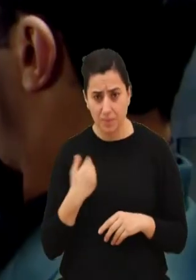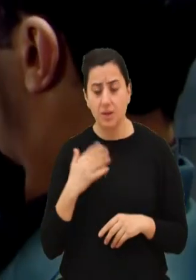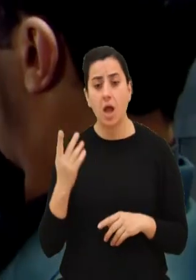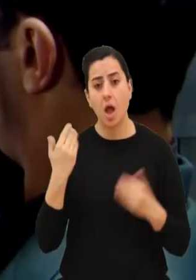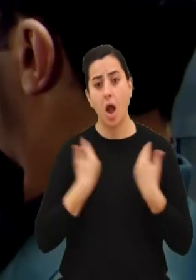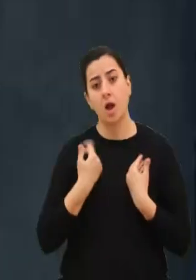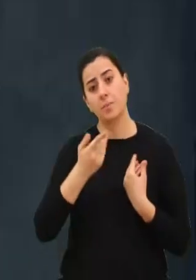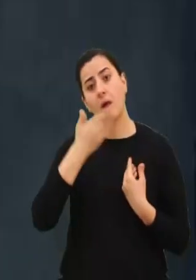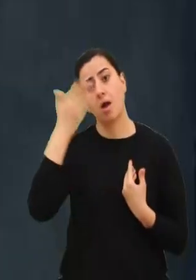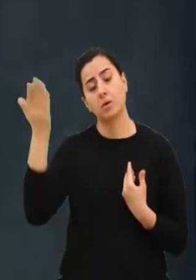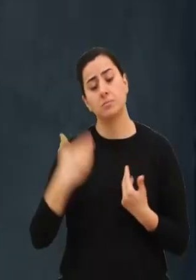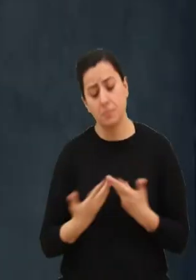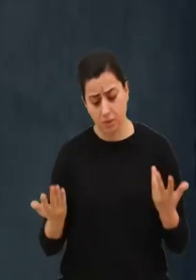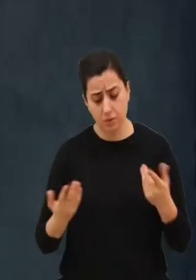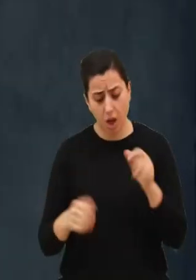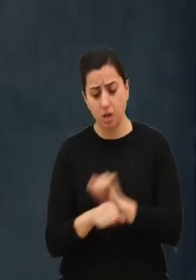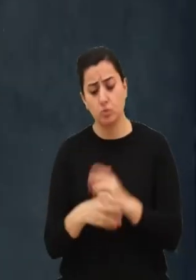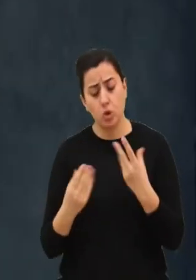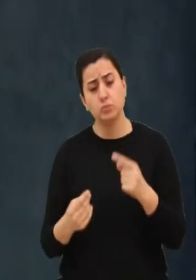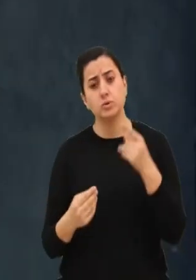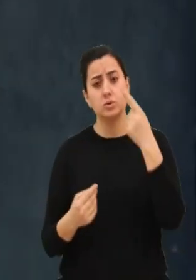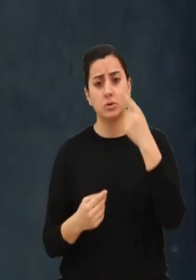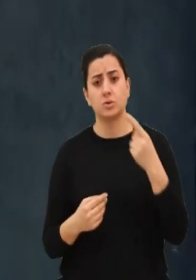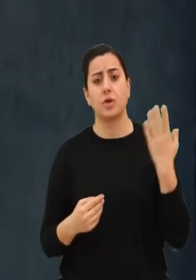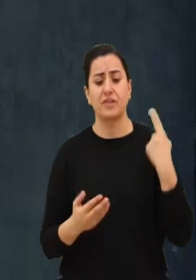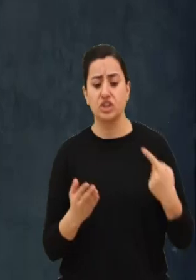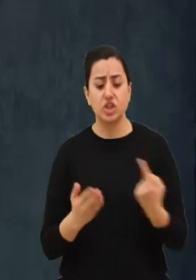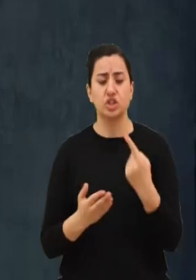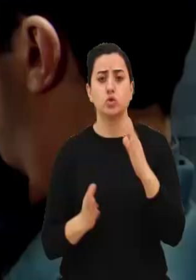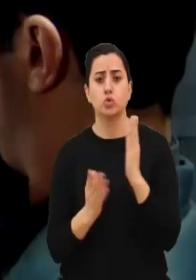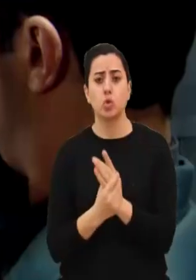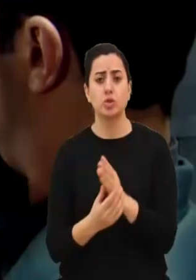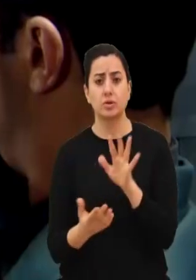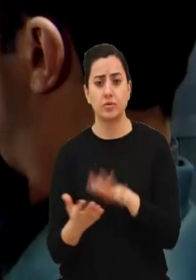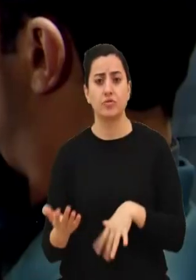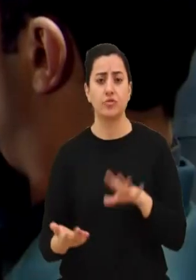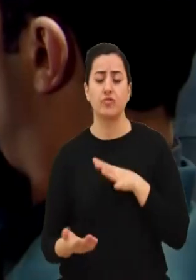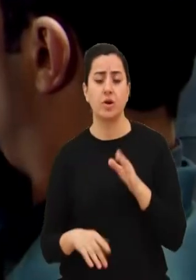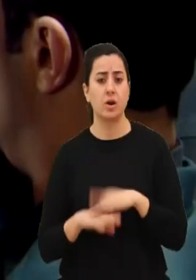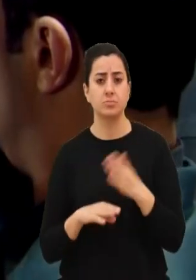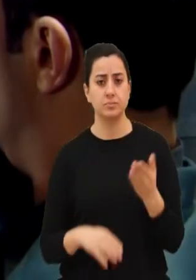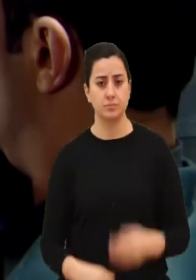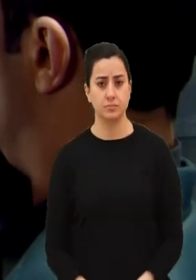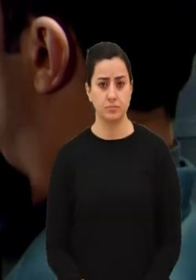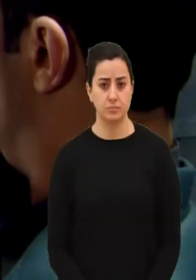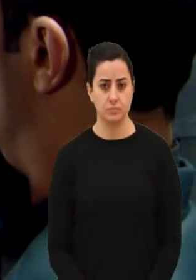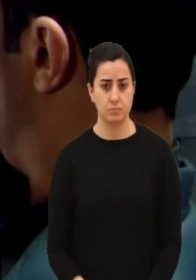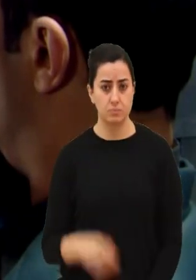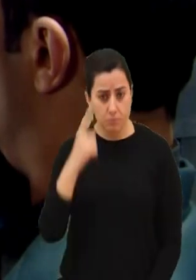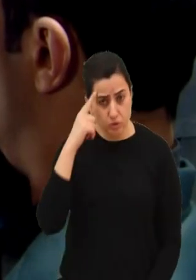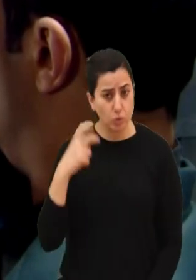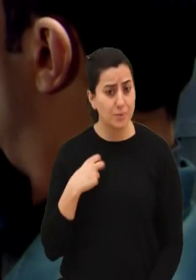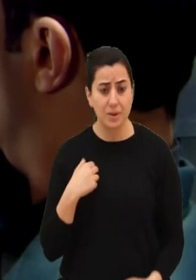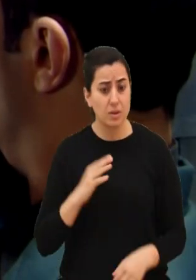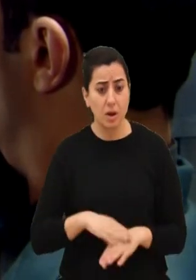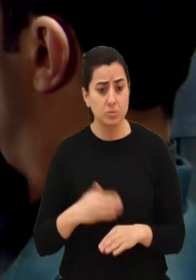hakimi ikna etmen gerekiyor artık ya. Girmişsin nezarete, bak önceki şikayetlerde dosyalarda duruyor, ne yapacaksın? Peki başkomiserim,